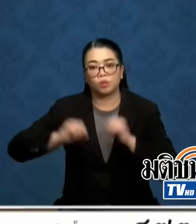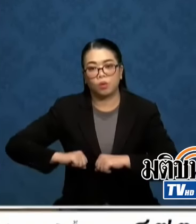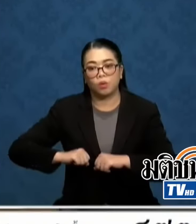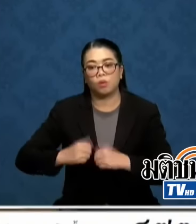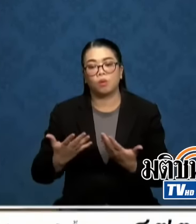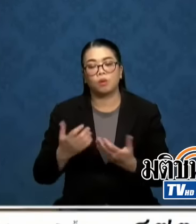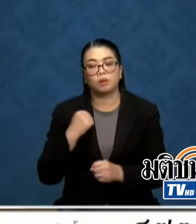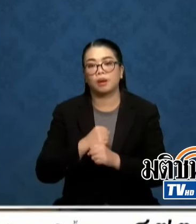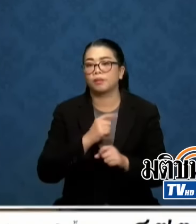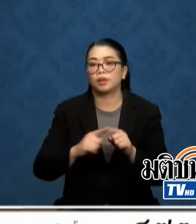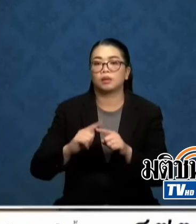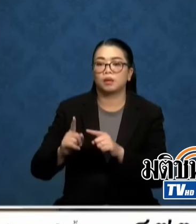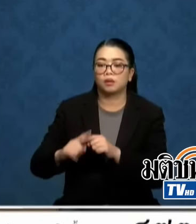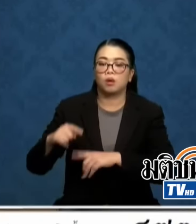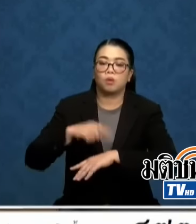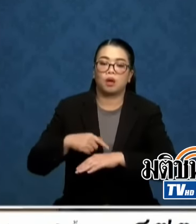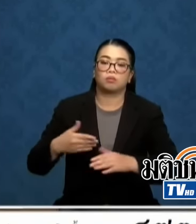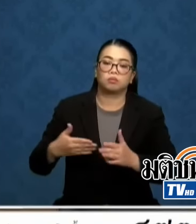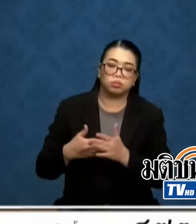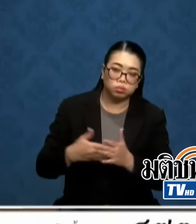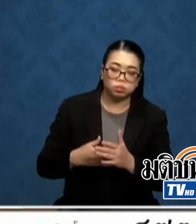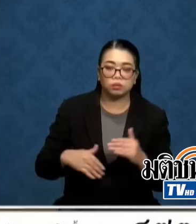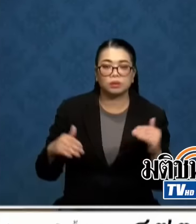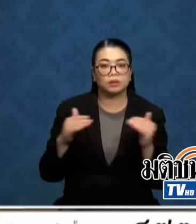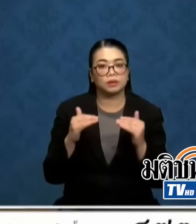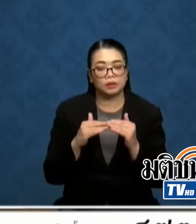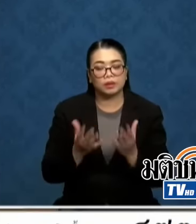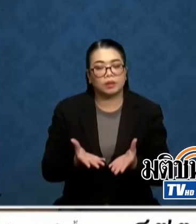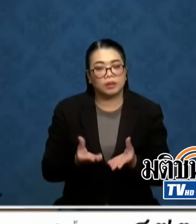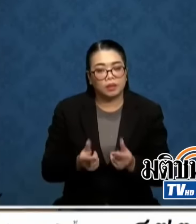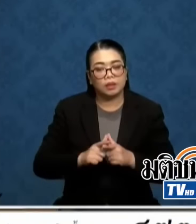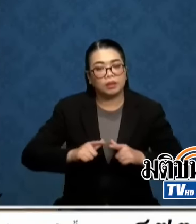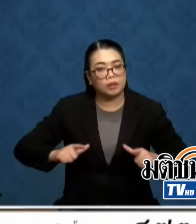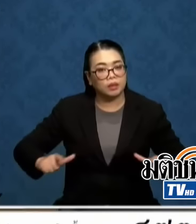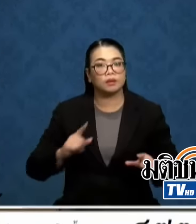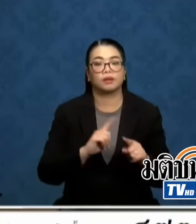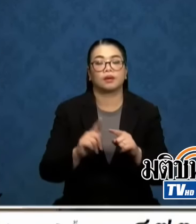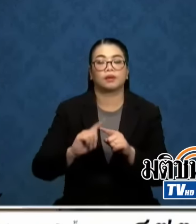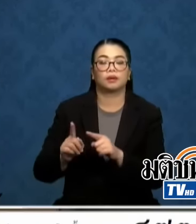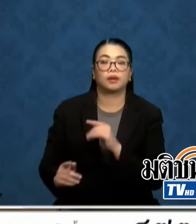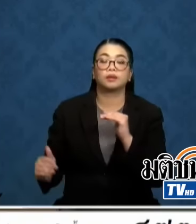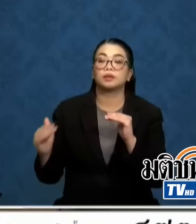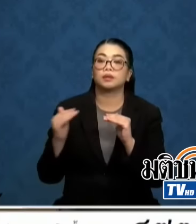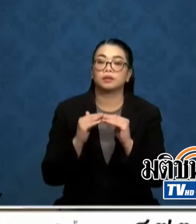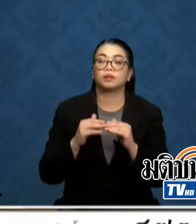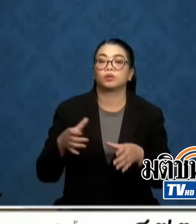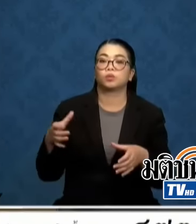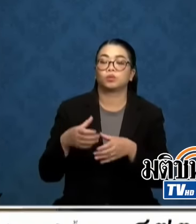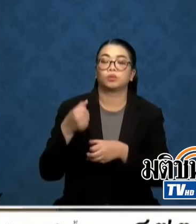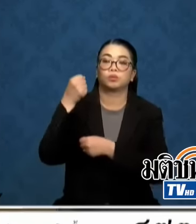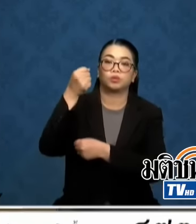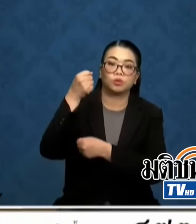งดเว้นการกระทำอย่างใดอย่างหนึ่งรวมทั้งสิทธิในที่ดินทำกินสิทธิชุมนุม